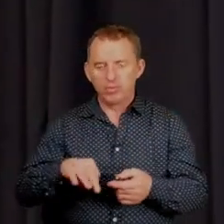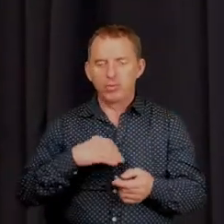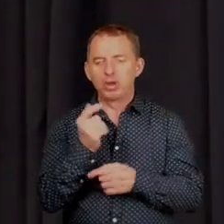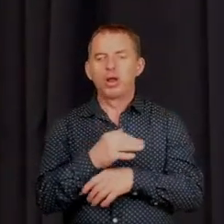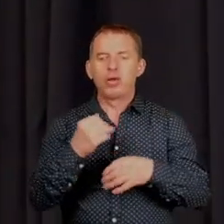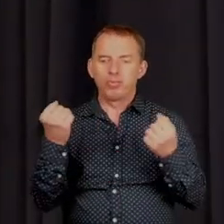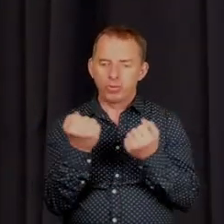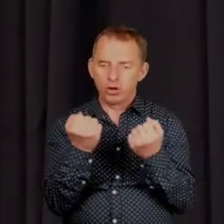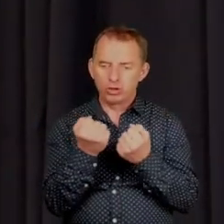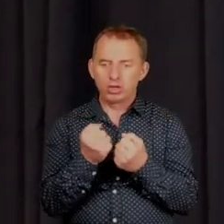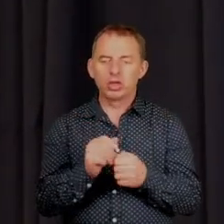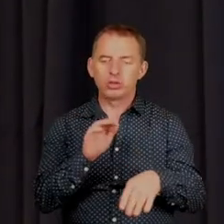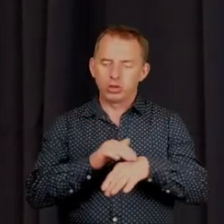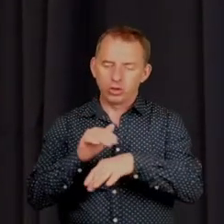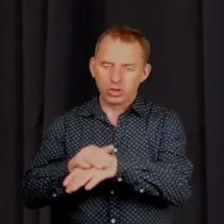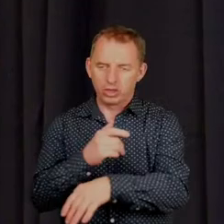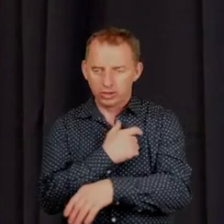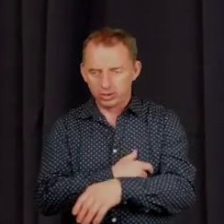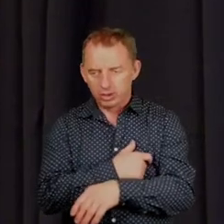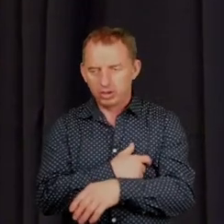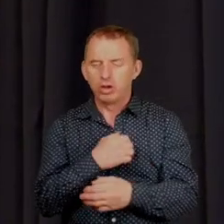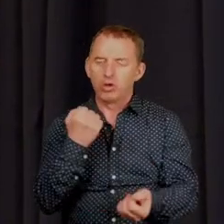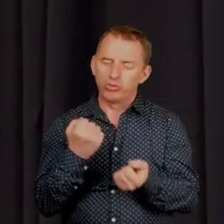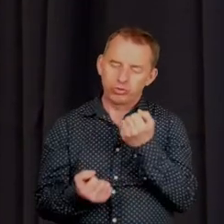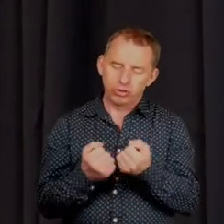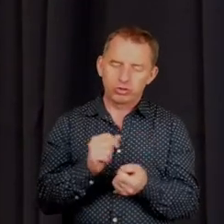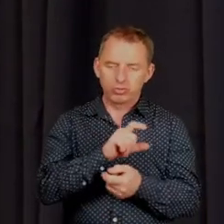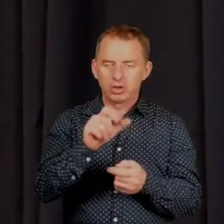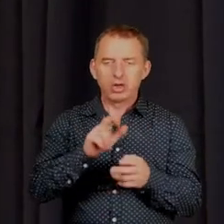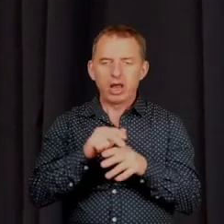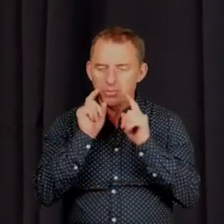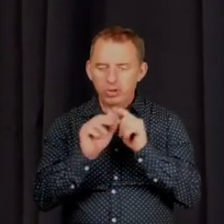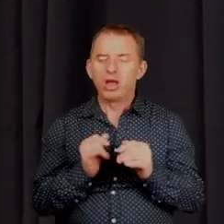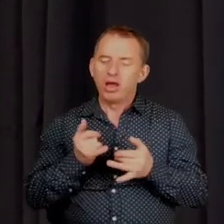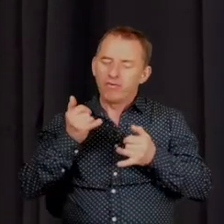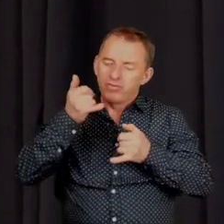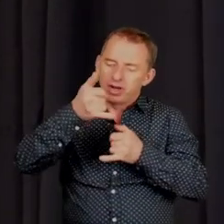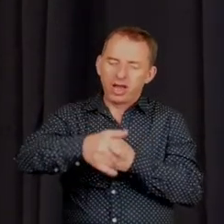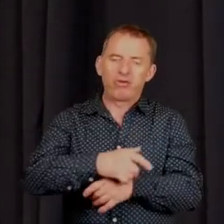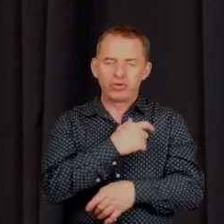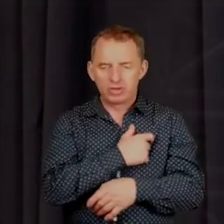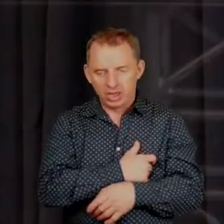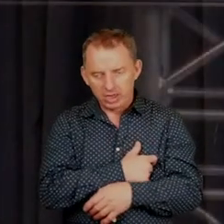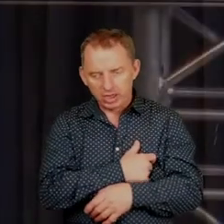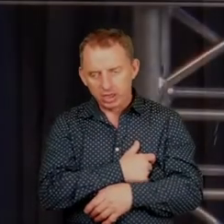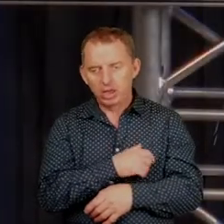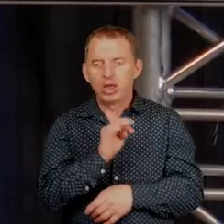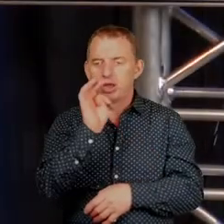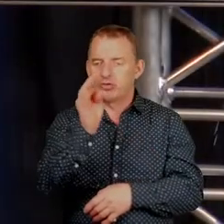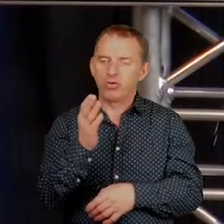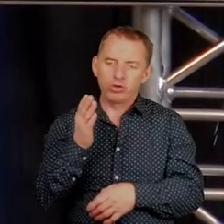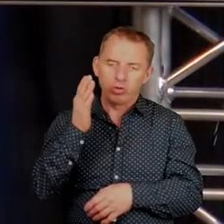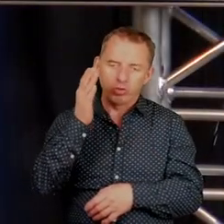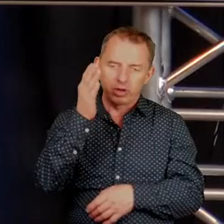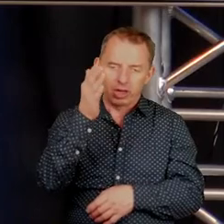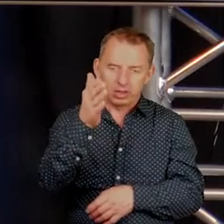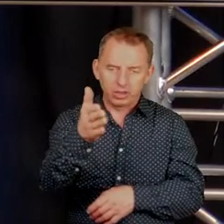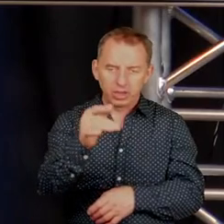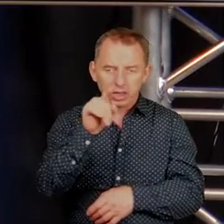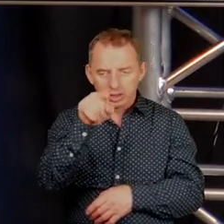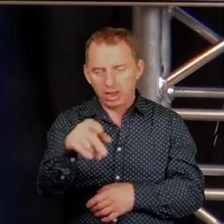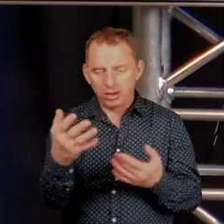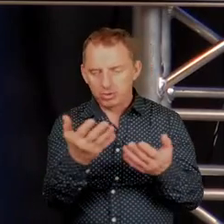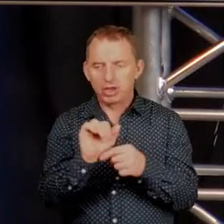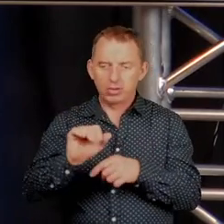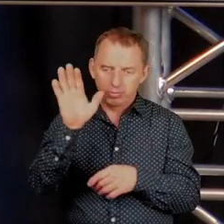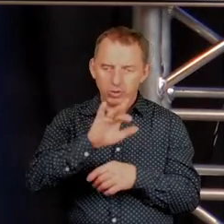mocno dotykał naszych serc i że w tym trudnym czasie naprawdę wlał w te serca swoją nadzieję. Tam, gdzie jest Pan Bóg,